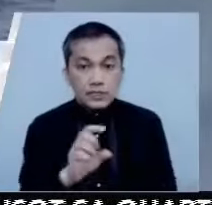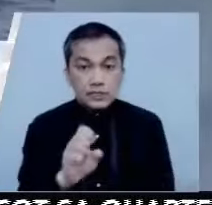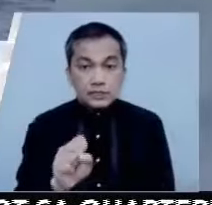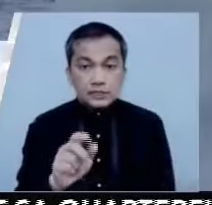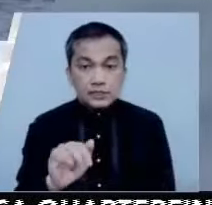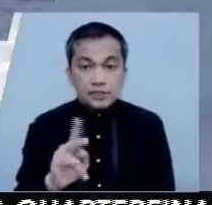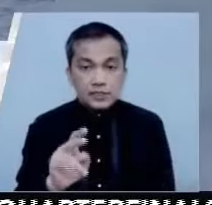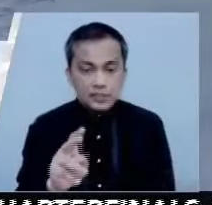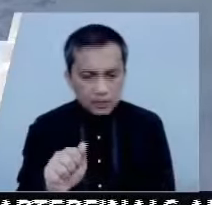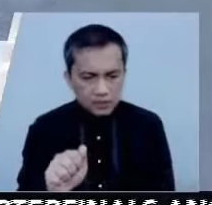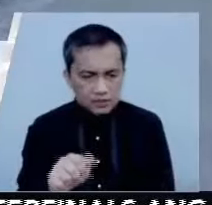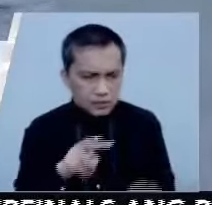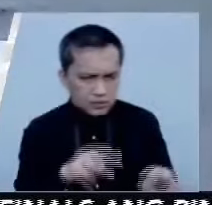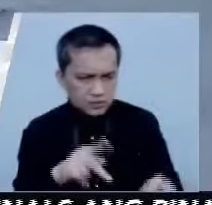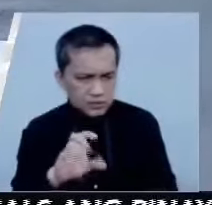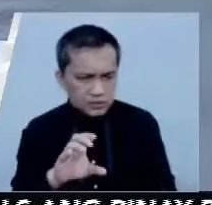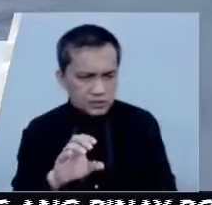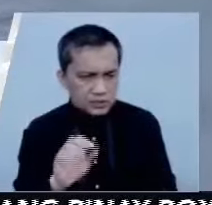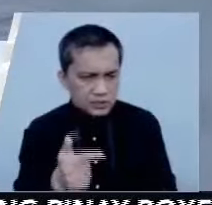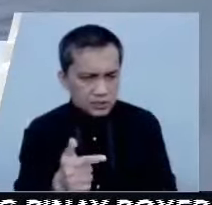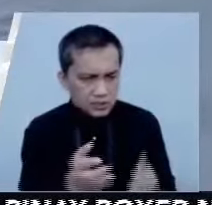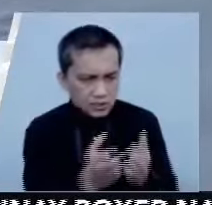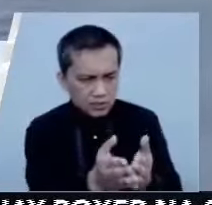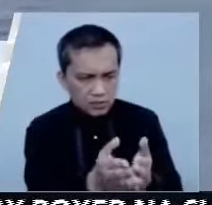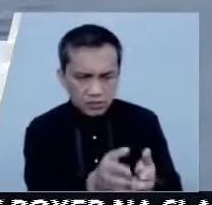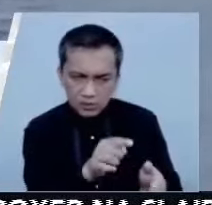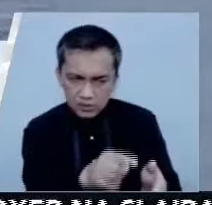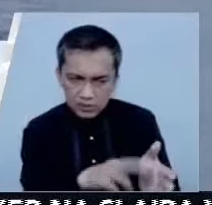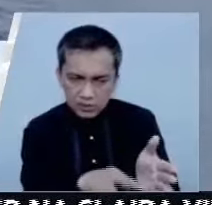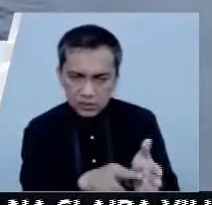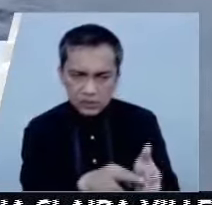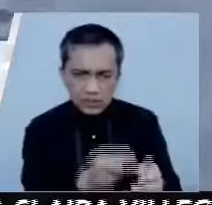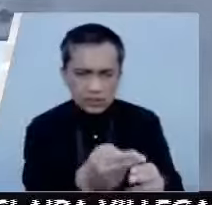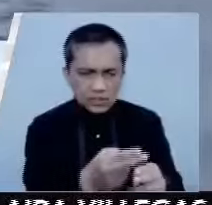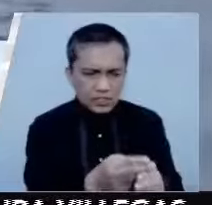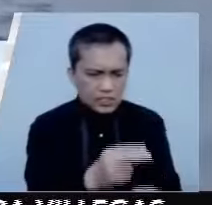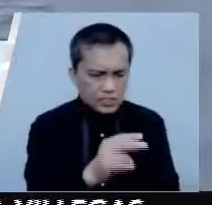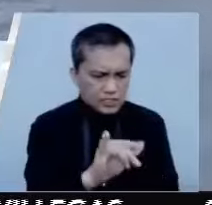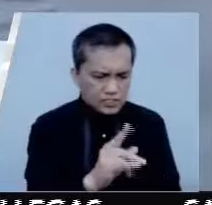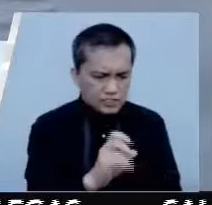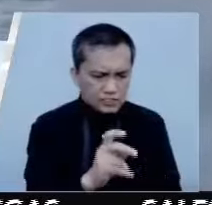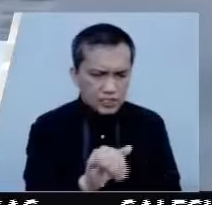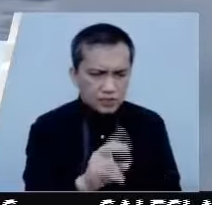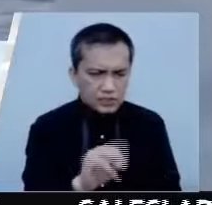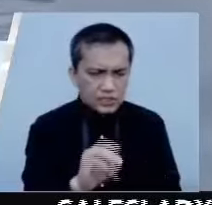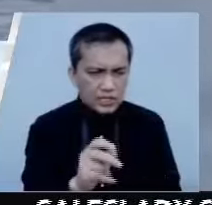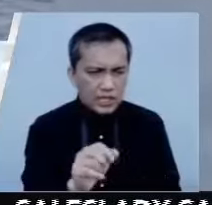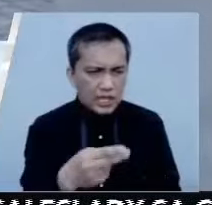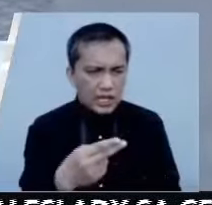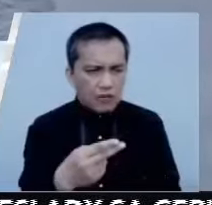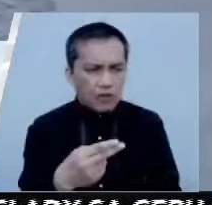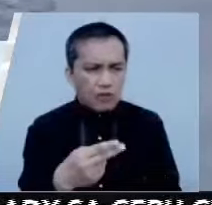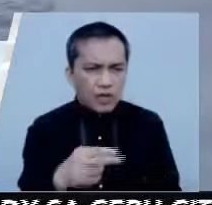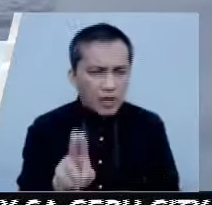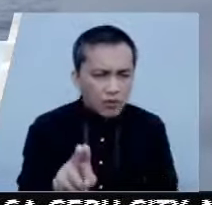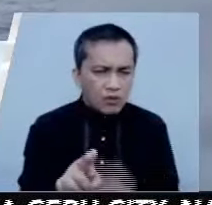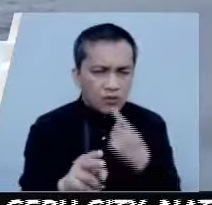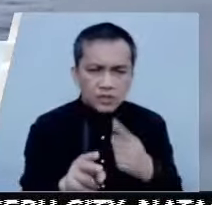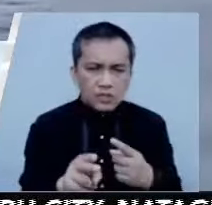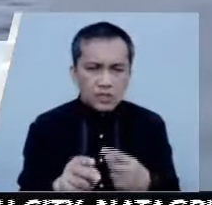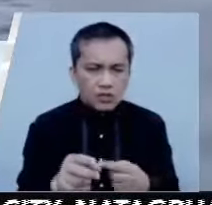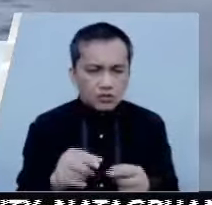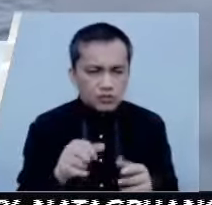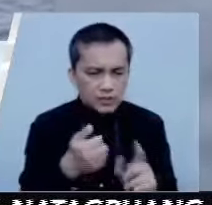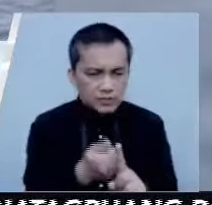Nakitaan daw ng PCG ang research vessel na Keshway Sanhao ng automatic identification system transmission